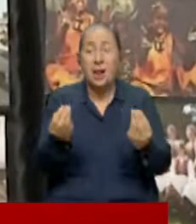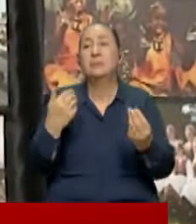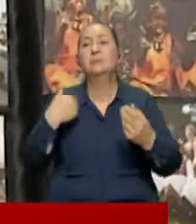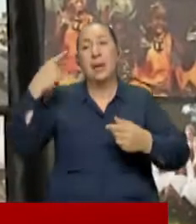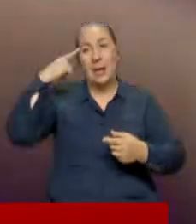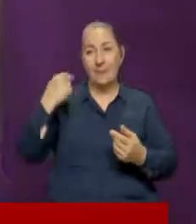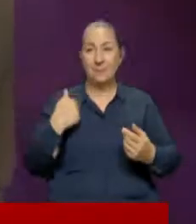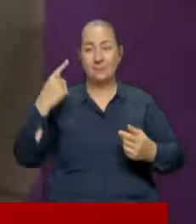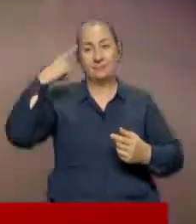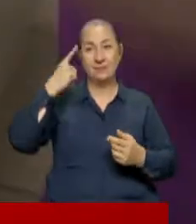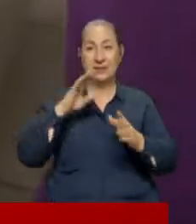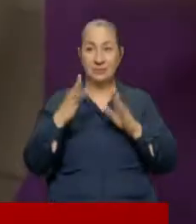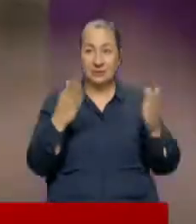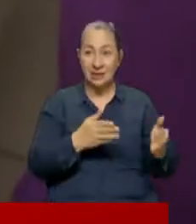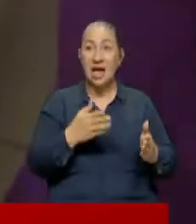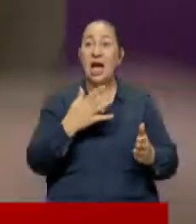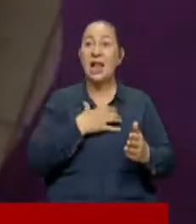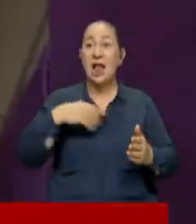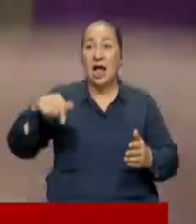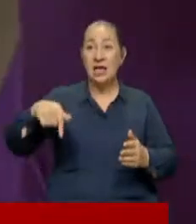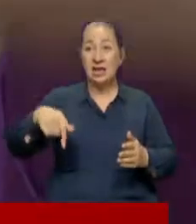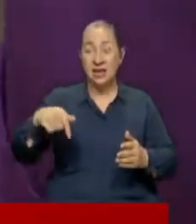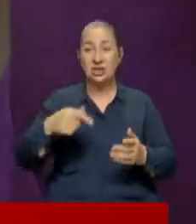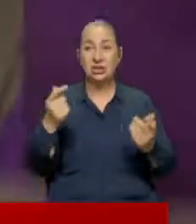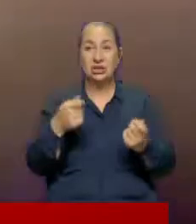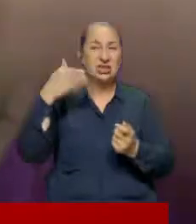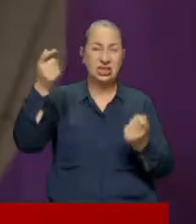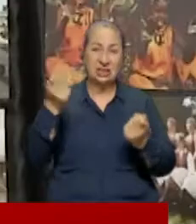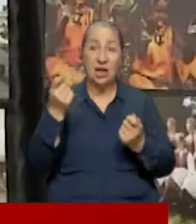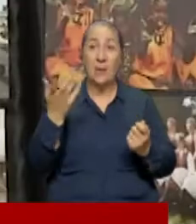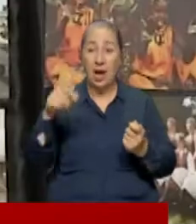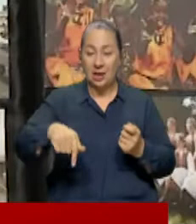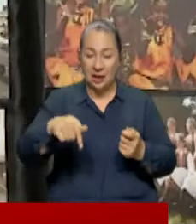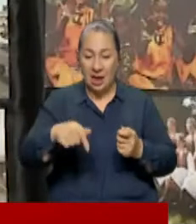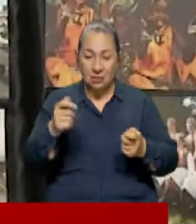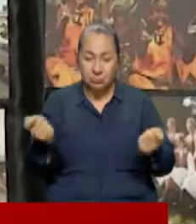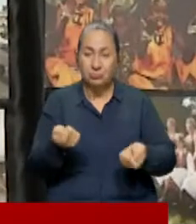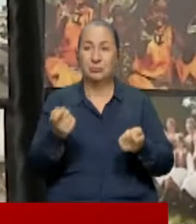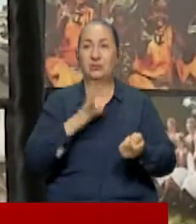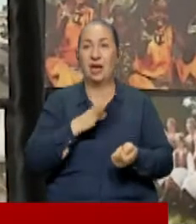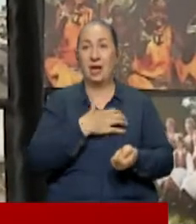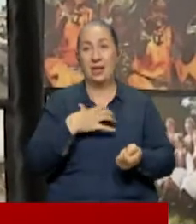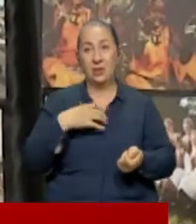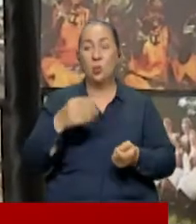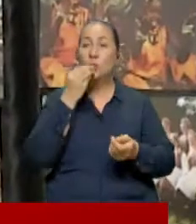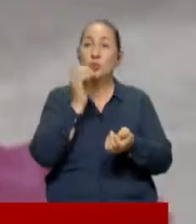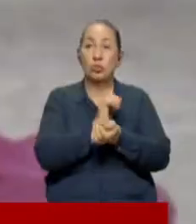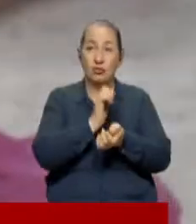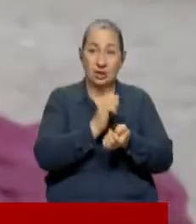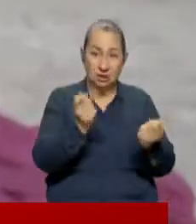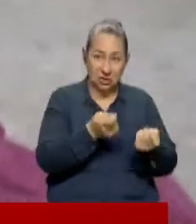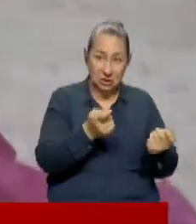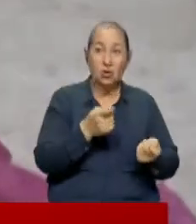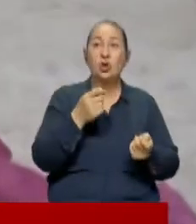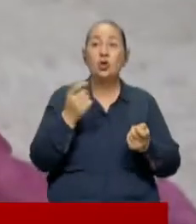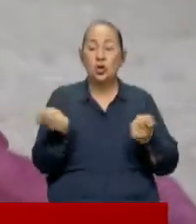Biz o noktada güzel bir kapı oluyoruz. Annelerde alt katta dışarıda çalışan annelerimiz var ama alt katta üretim yapan annelerimiz de var. Mutfak bölümünde çalışan